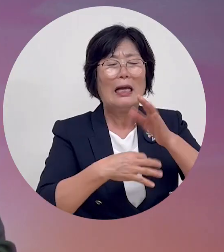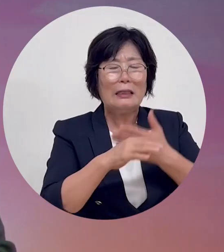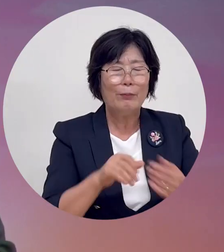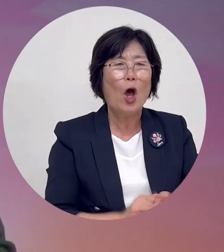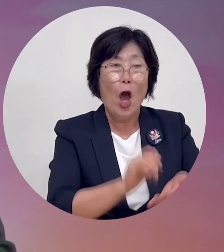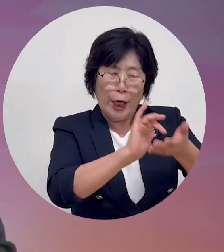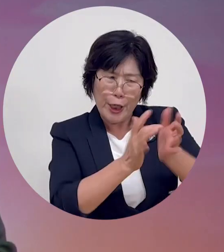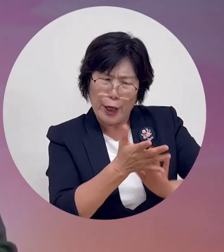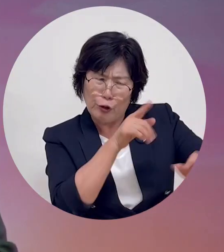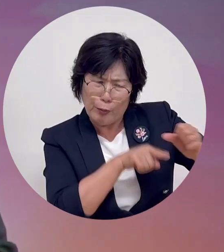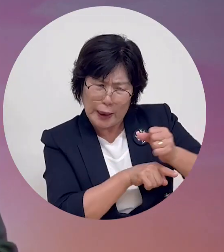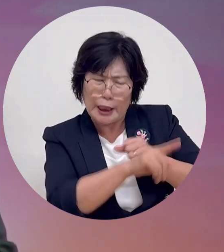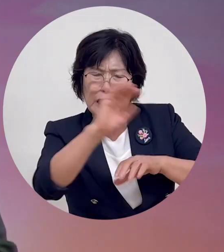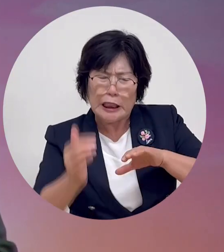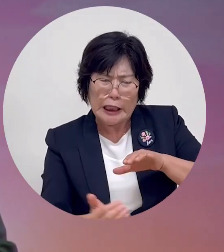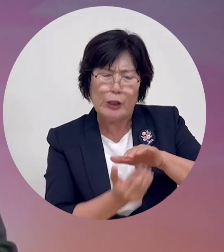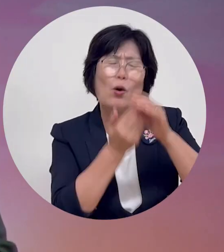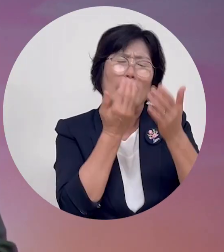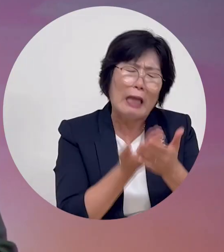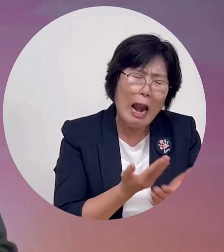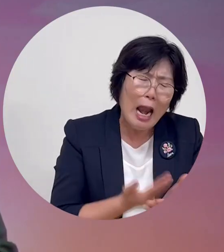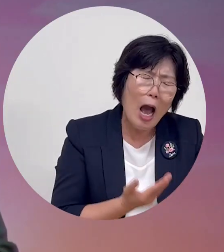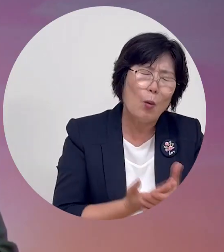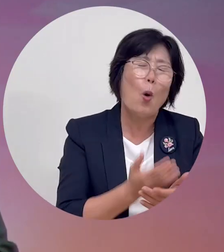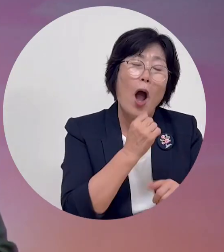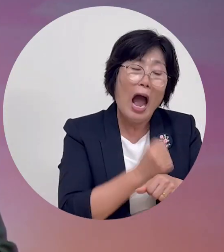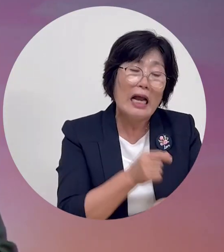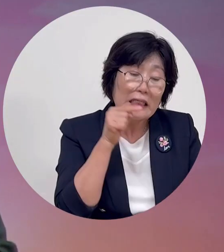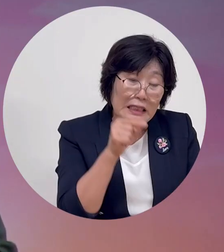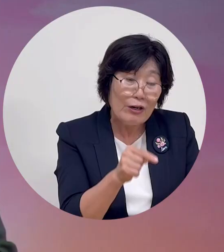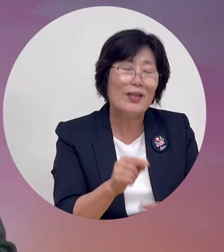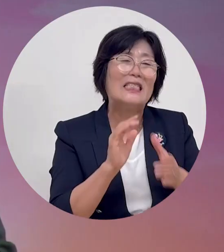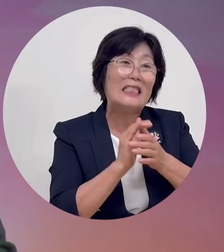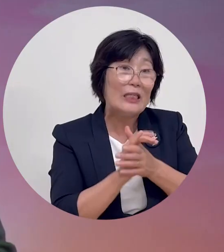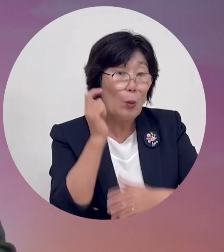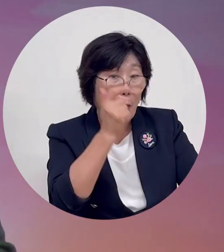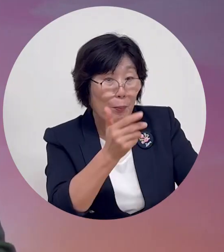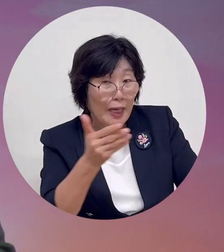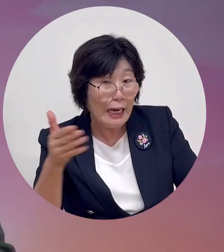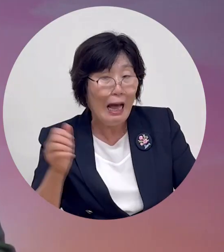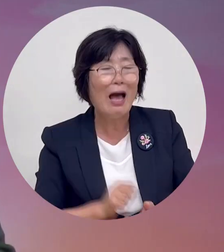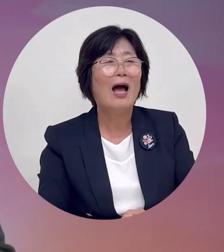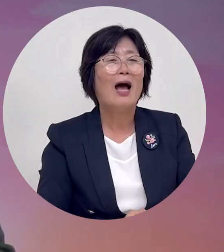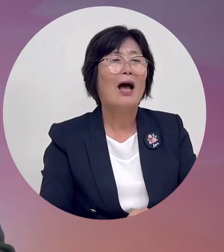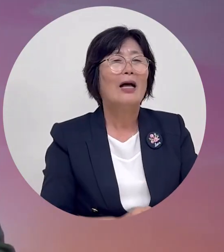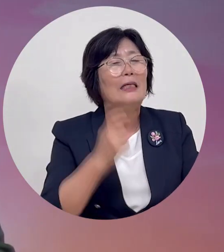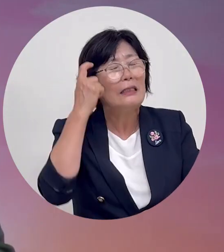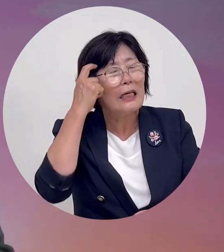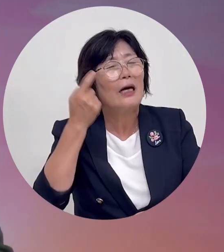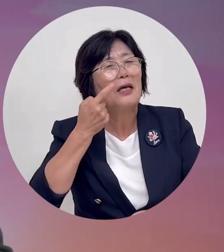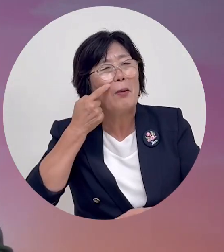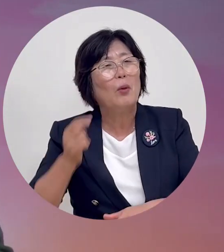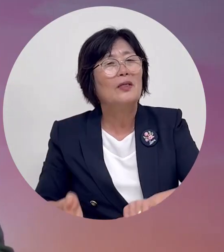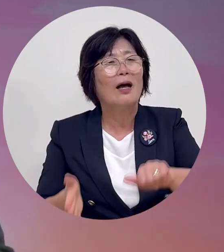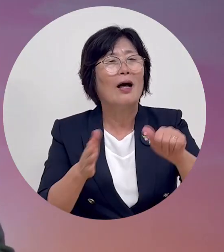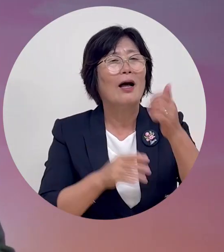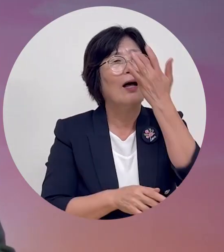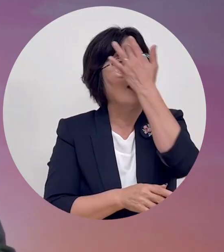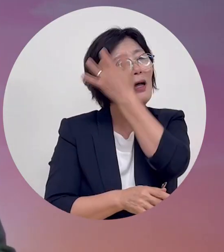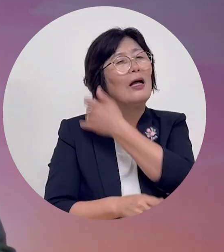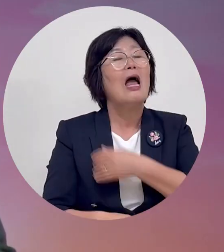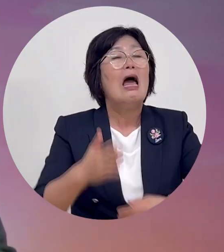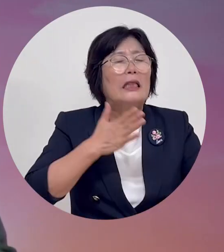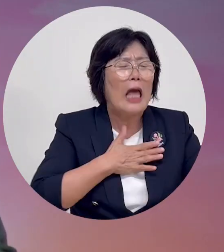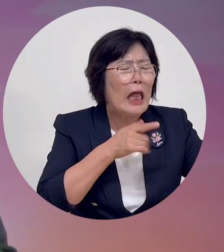기도예요? 예수님의 뜻이 이루어지게 해달라고 하는 것이 기도입니다. 내 뜻이